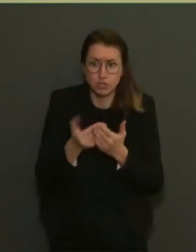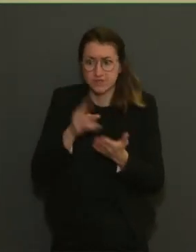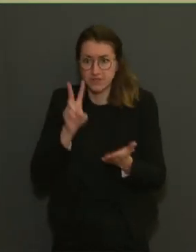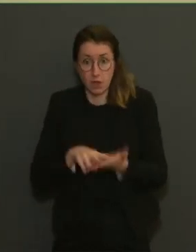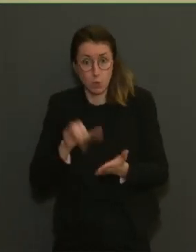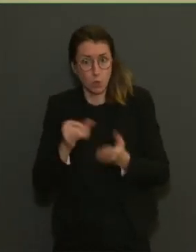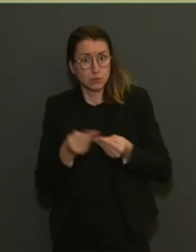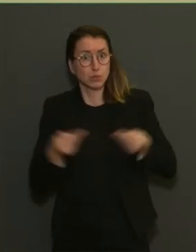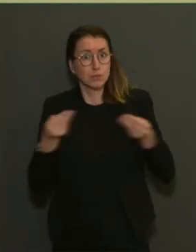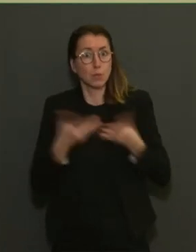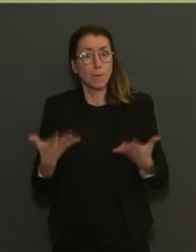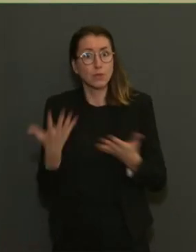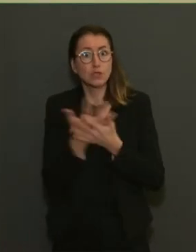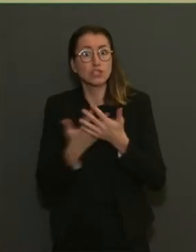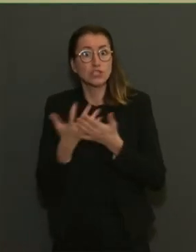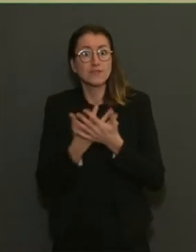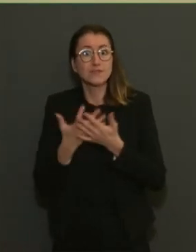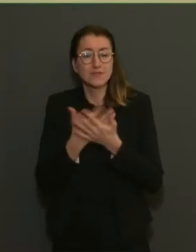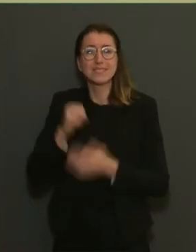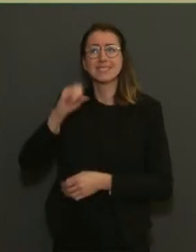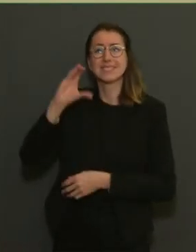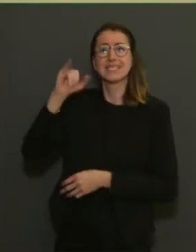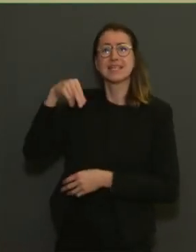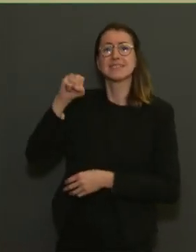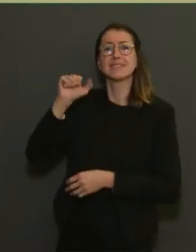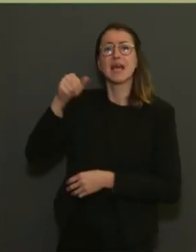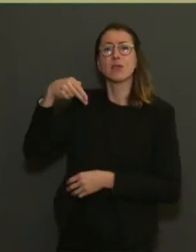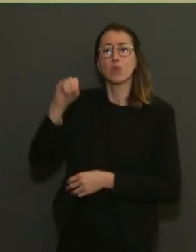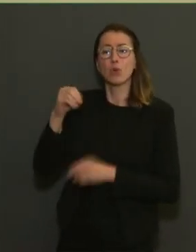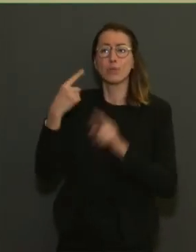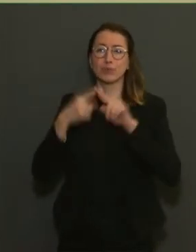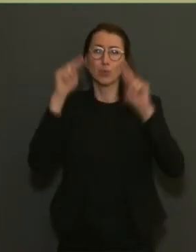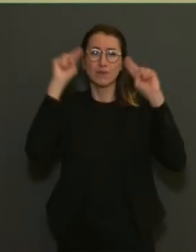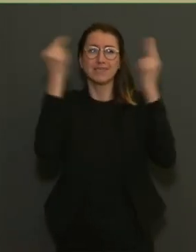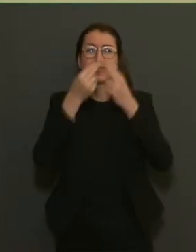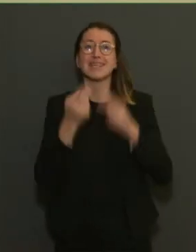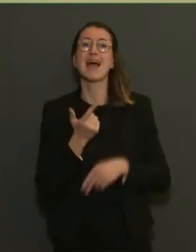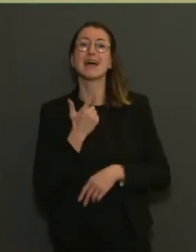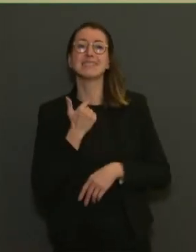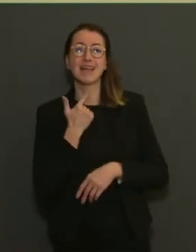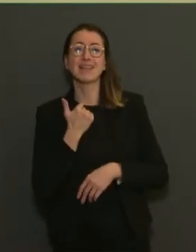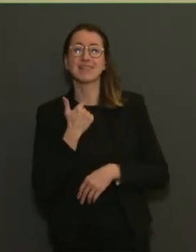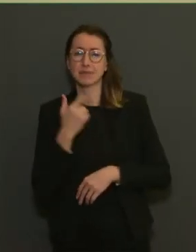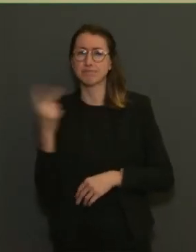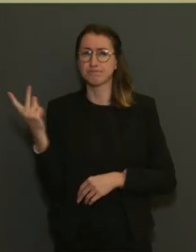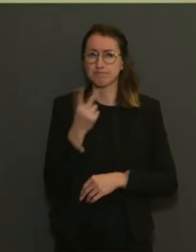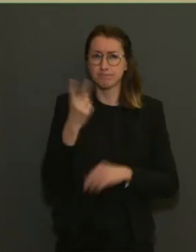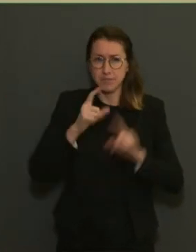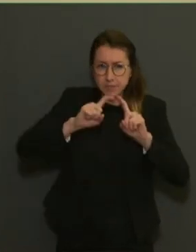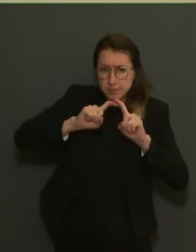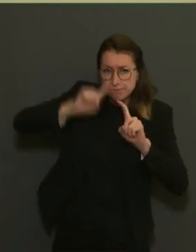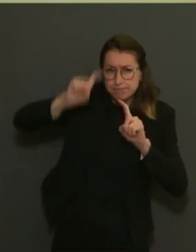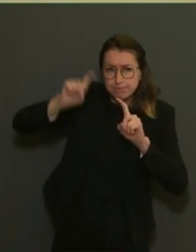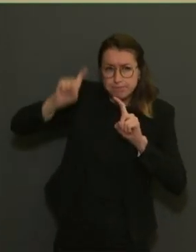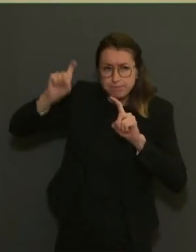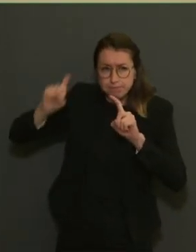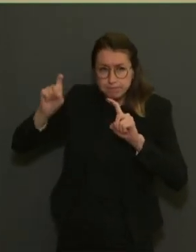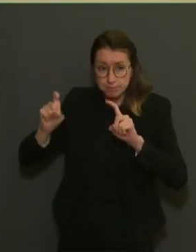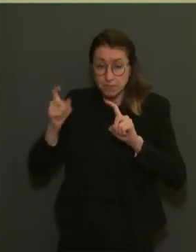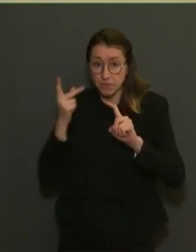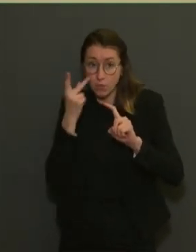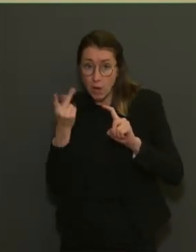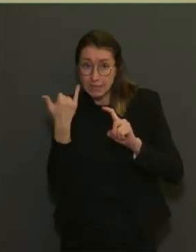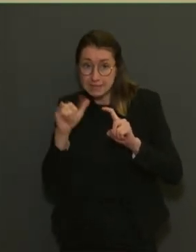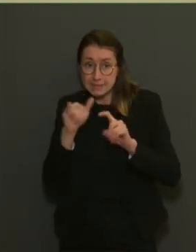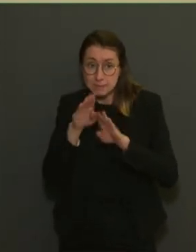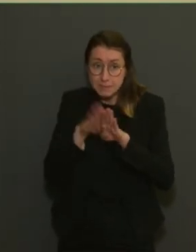des projections sur le nombre de cas positifs qu'on aurait détectés si on n'avait pas changé de politique. Et ceci revient alors à